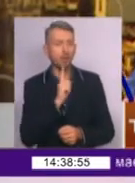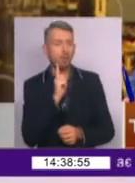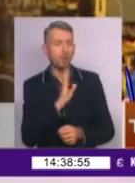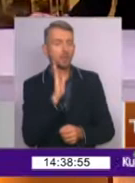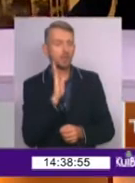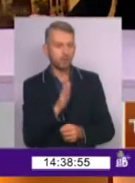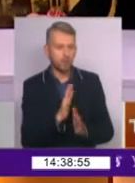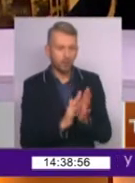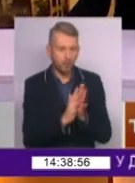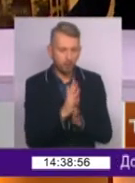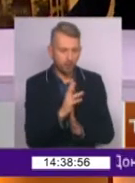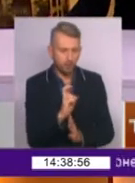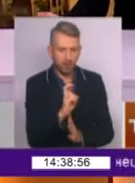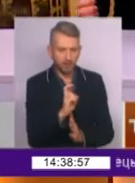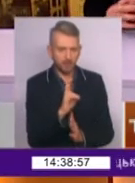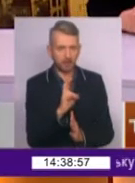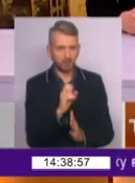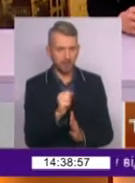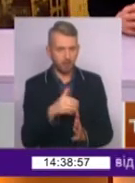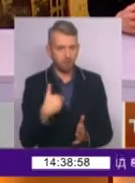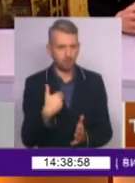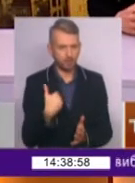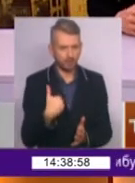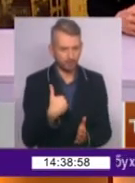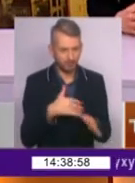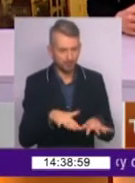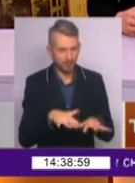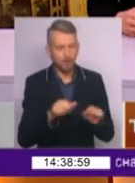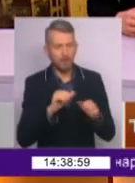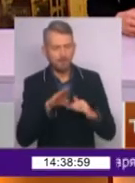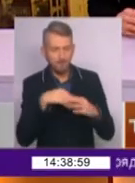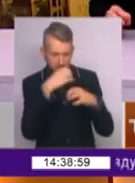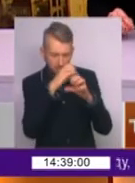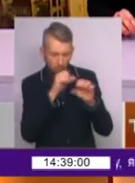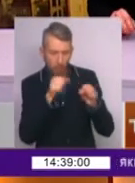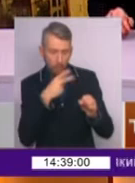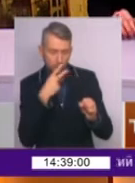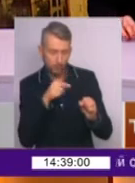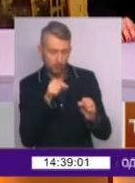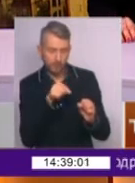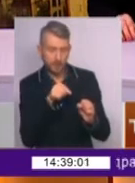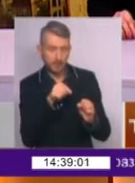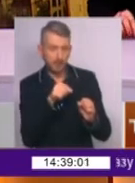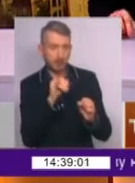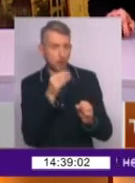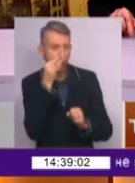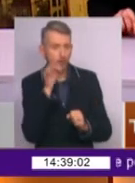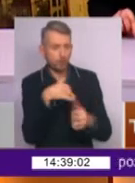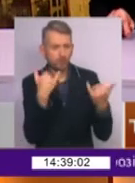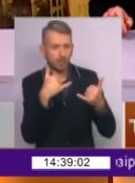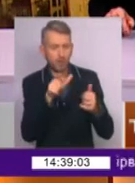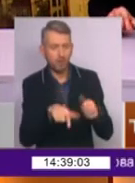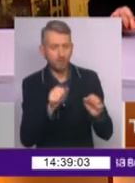рости бактерія на поживних середовищах. Можна під мікроскопом подивитися, і досвідчений лаборант